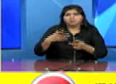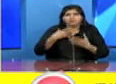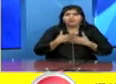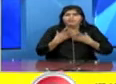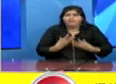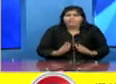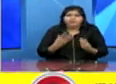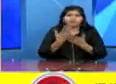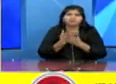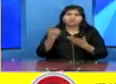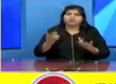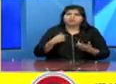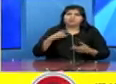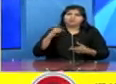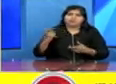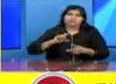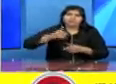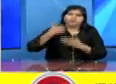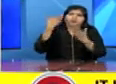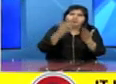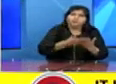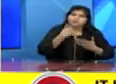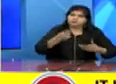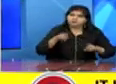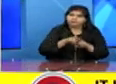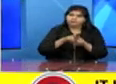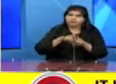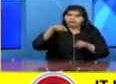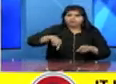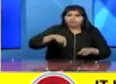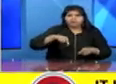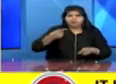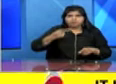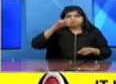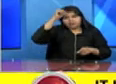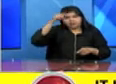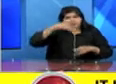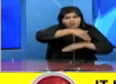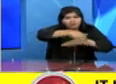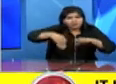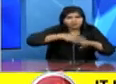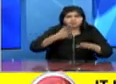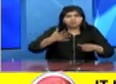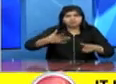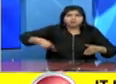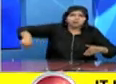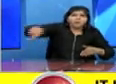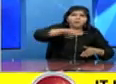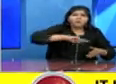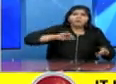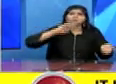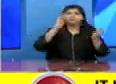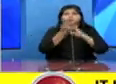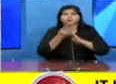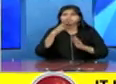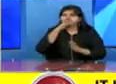हर किसी को चुनौती दे रहा है। ये ना तो राष्ट्र की सीमाओं में बंधा है, न ही ये कोई क्षेत्र